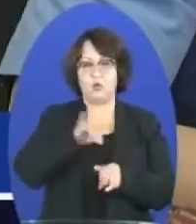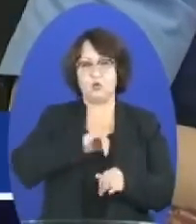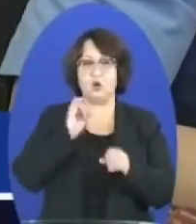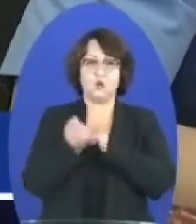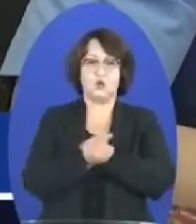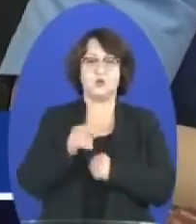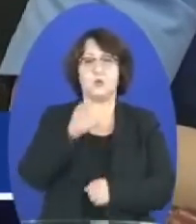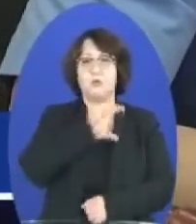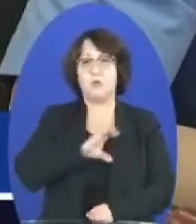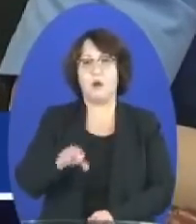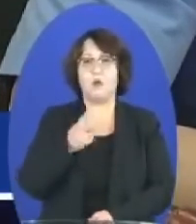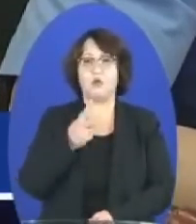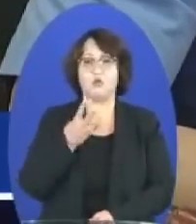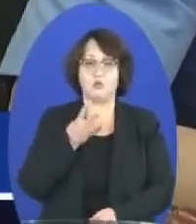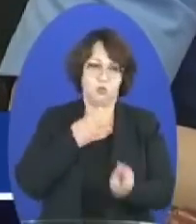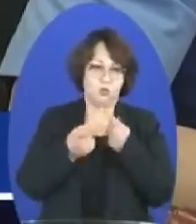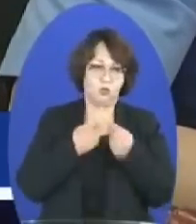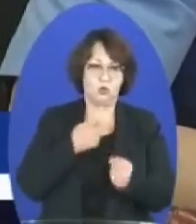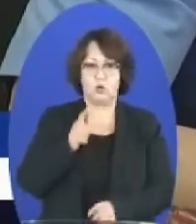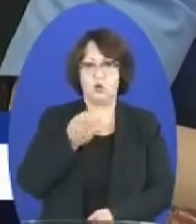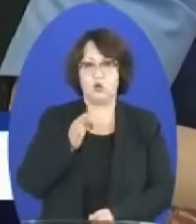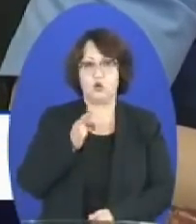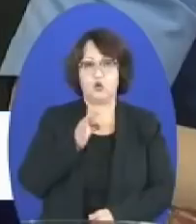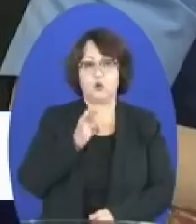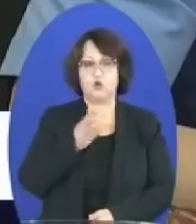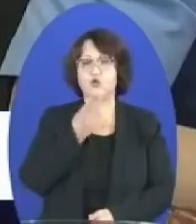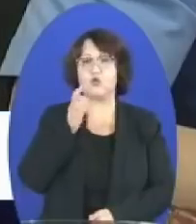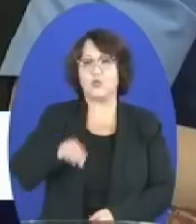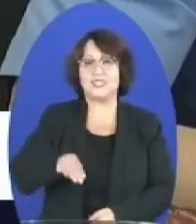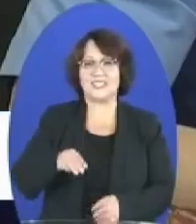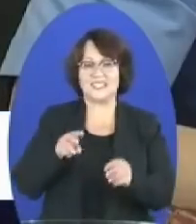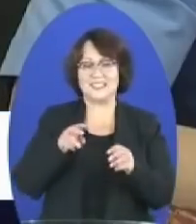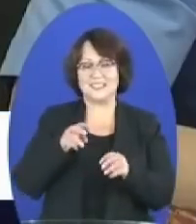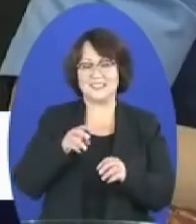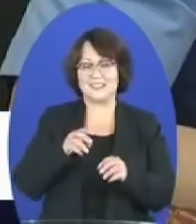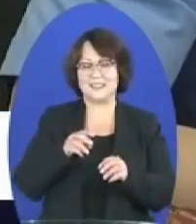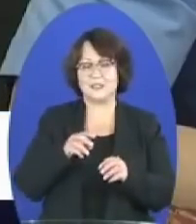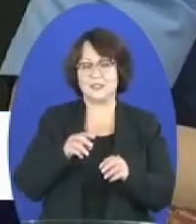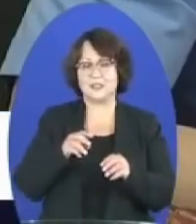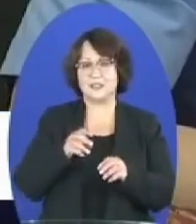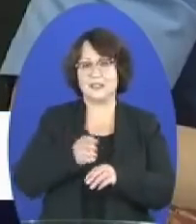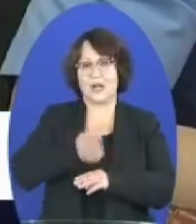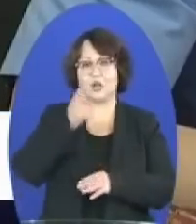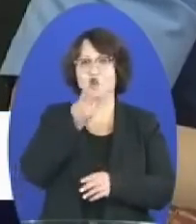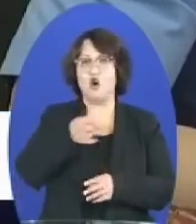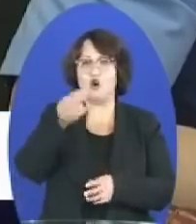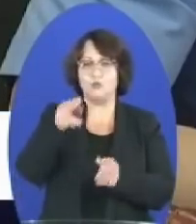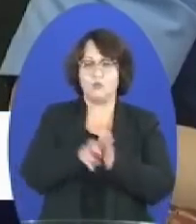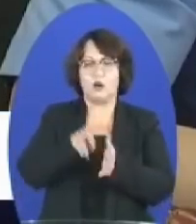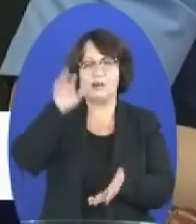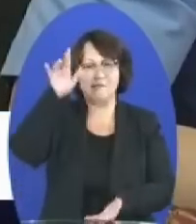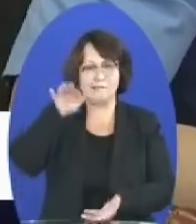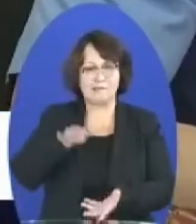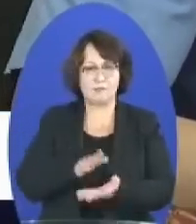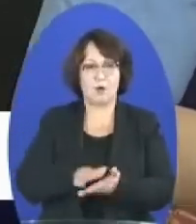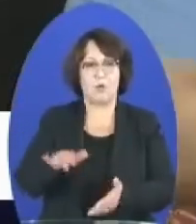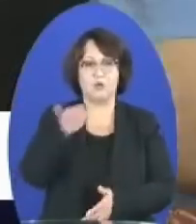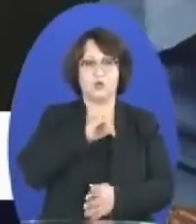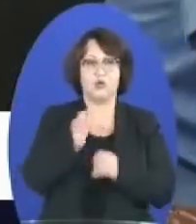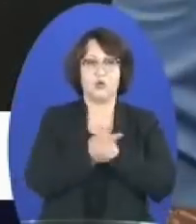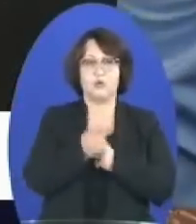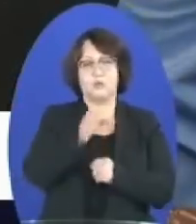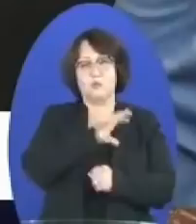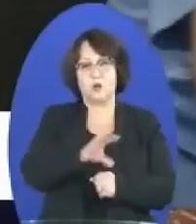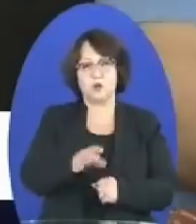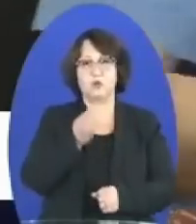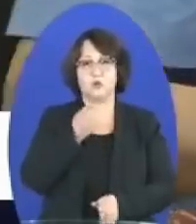дээр хүсвүүдийн захирал манай нөөц дуусж байгаа гэхэд шуургаш ёо улсын онцгой комиссын дарга шуургаш төвдөр байгаа нөөцөө гаргаж өгөө